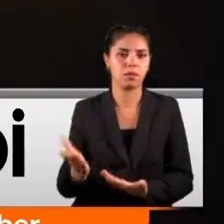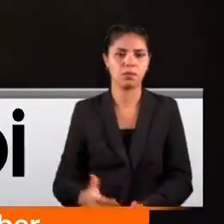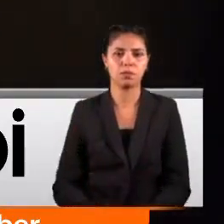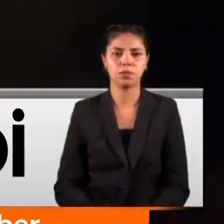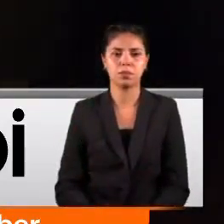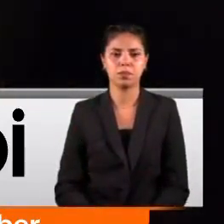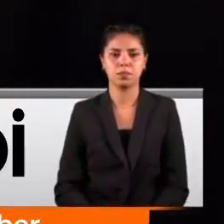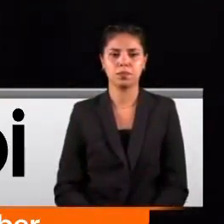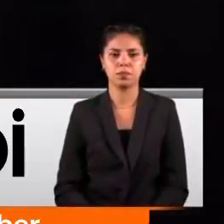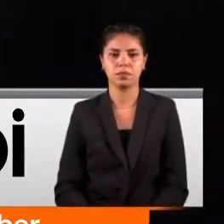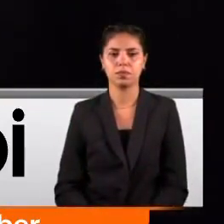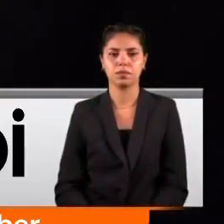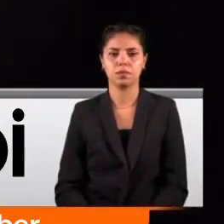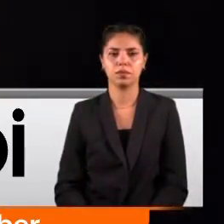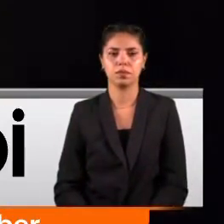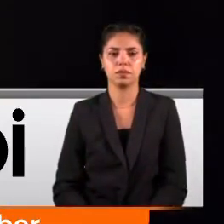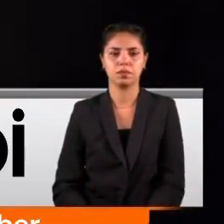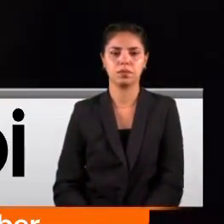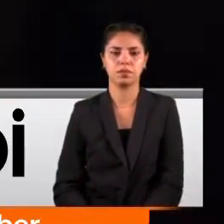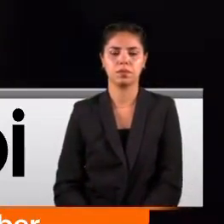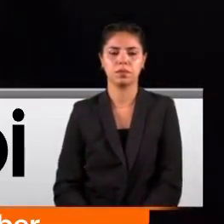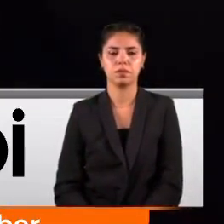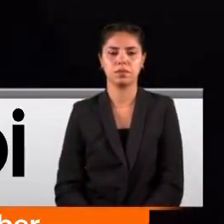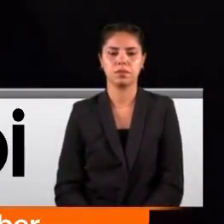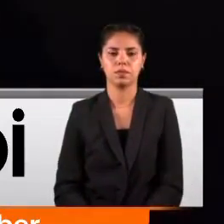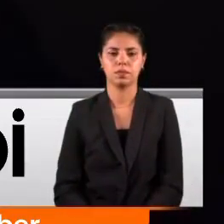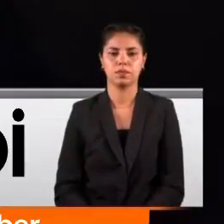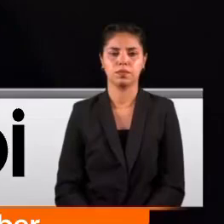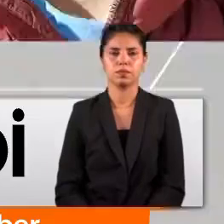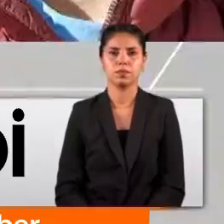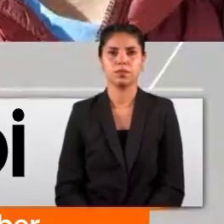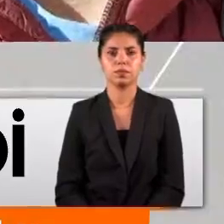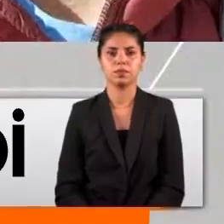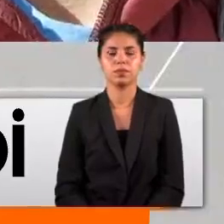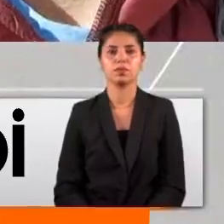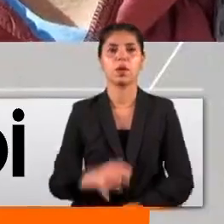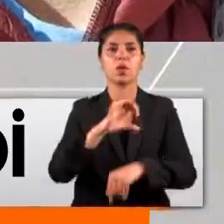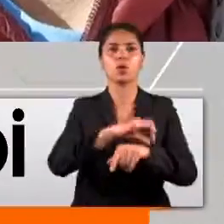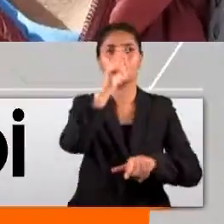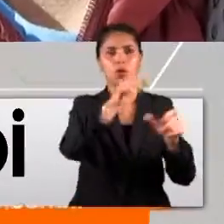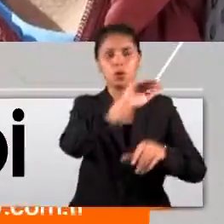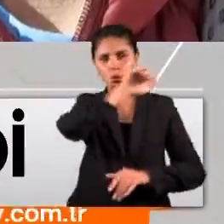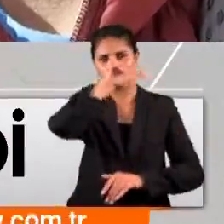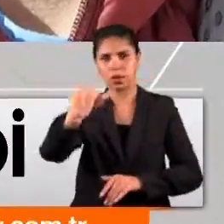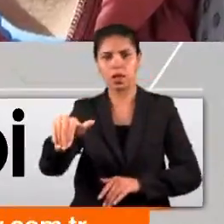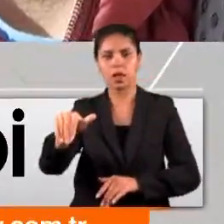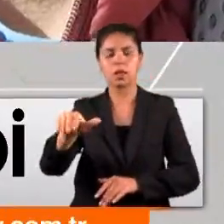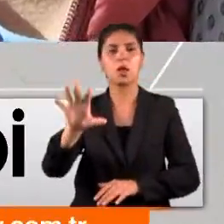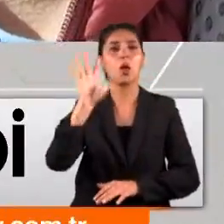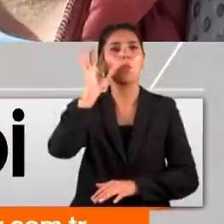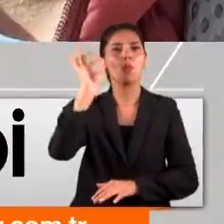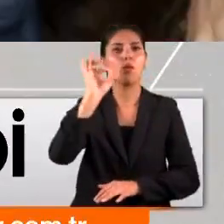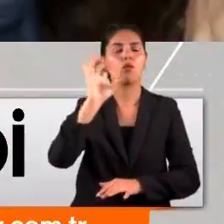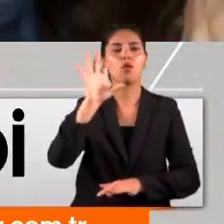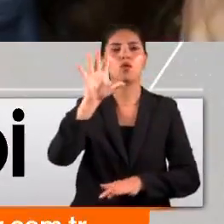kampındayız. Burada operasyon devam ediyor. Erzakları bitmişti. Erzak getirdik. Doktorların da aralarında olduğu profesyonel